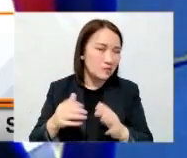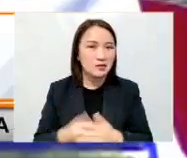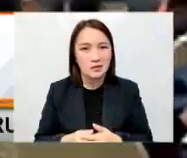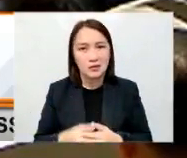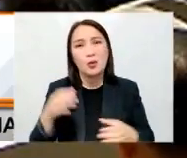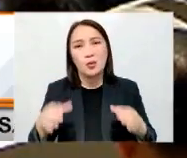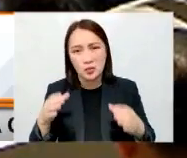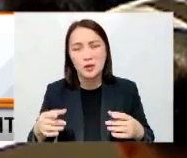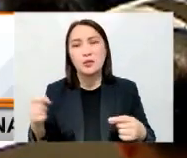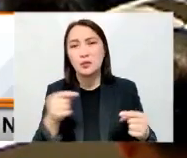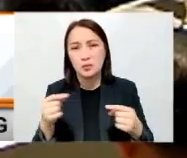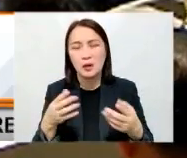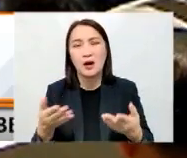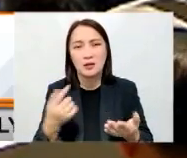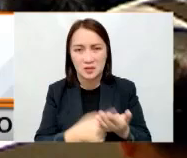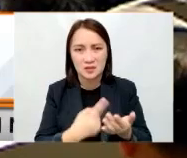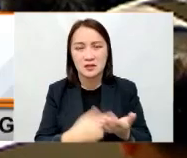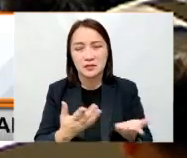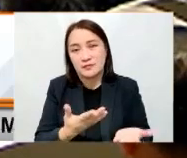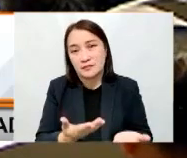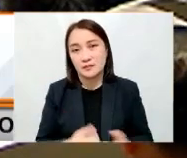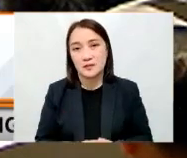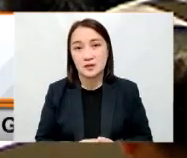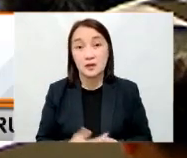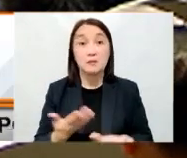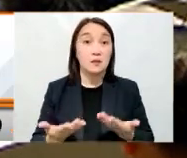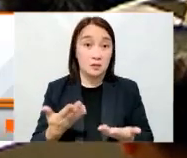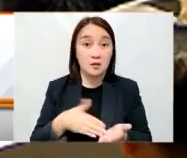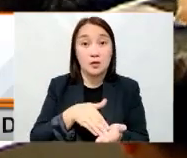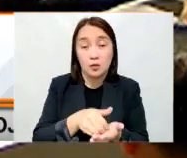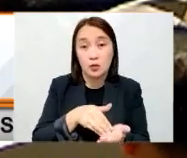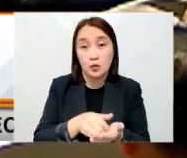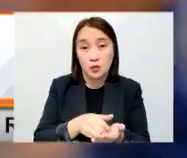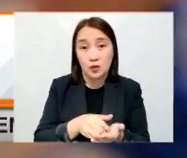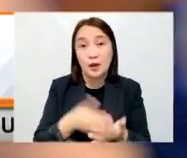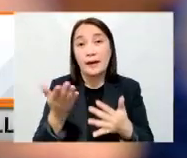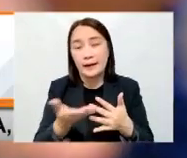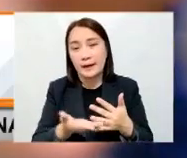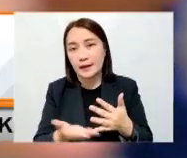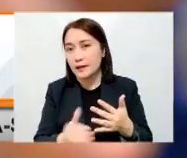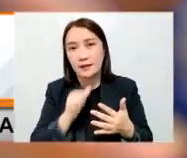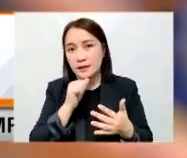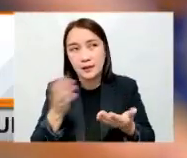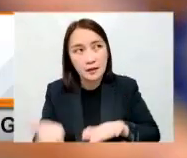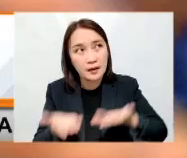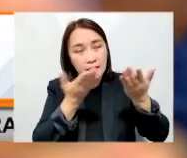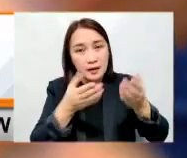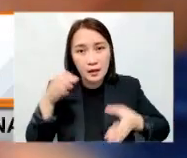mag-usap-usap. Kung talagang mahina ang kaso, hindi na ito aakit pa sa korte. Sa pamamagitan rin daw